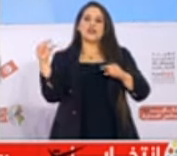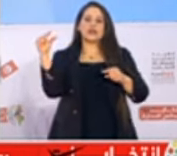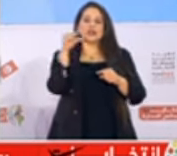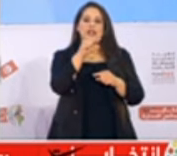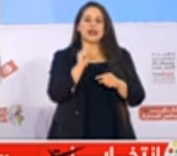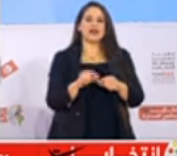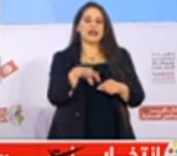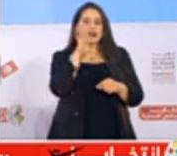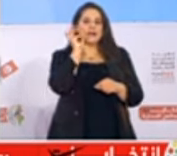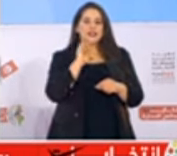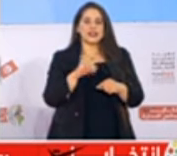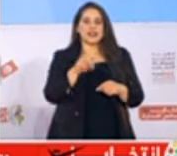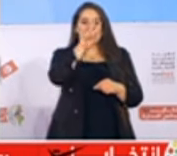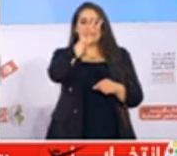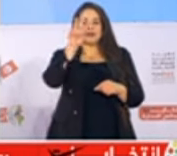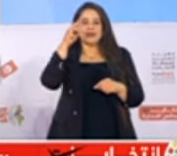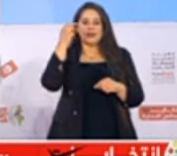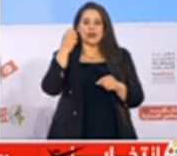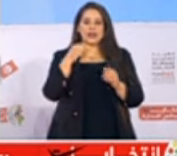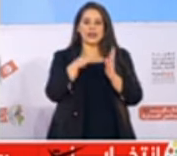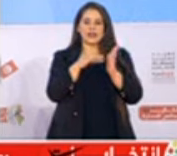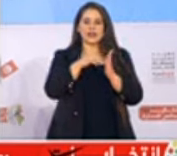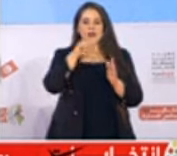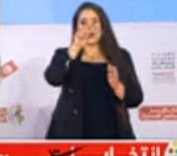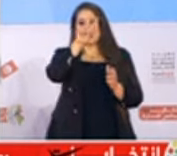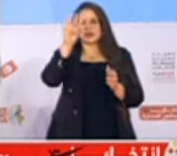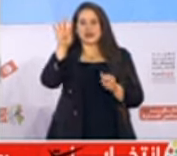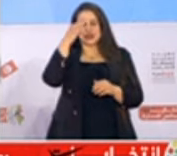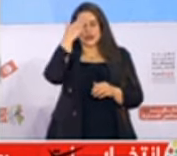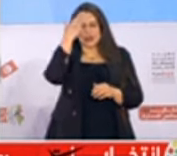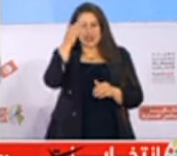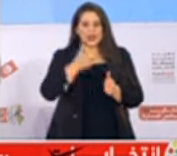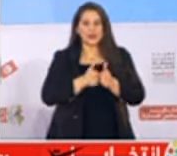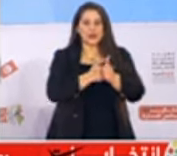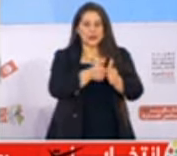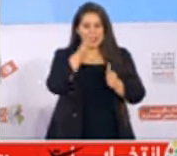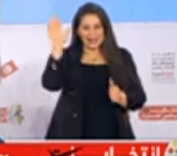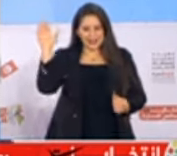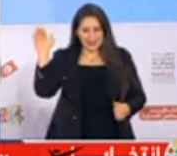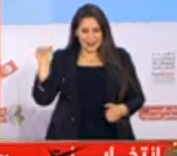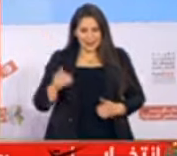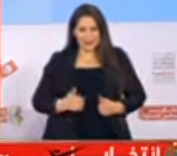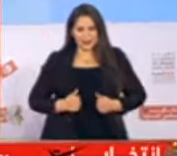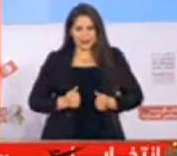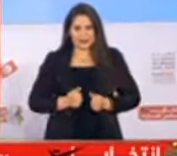أفريل 2024. شكرا لكم مرة أخرى على الحضور وعلى المتابعة، وإلى اللقاء. شكرا.